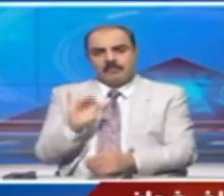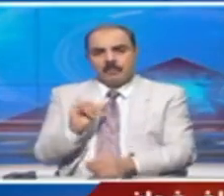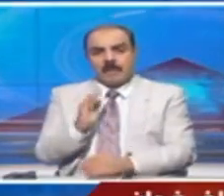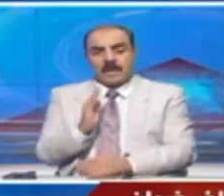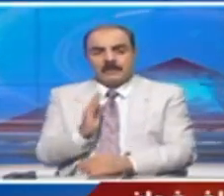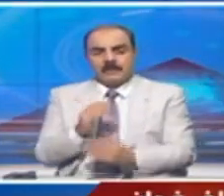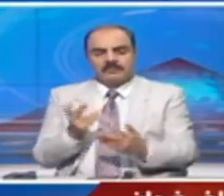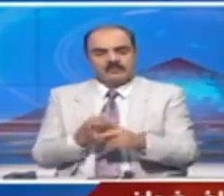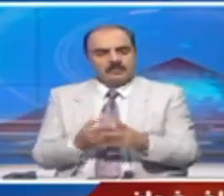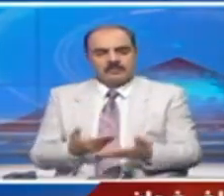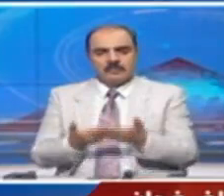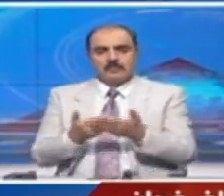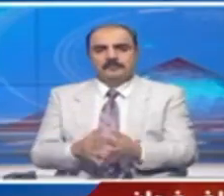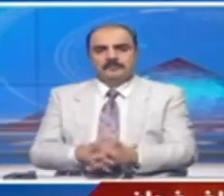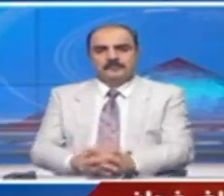رئيسية تخدم المواطنين.